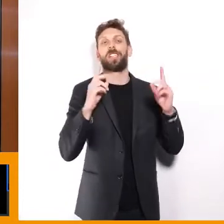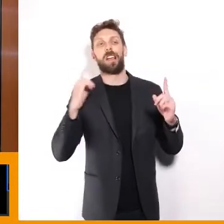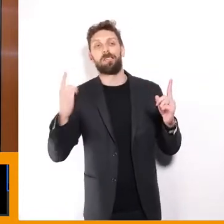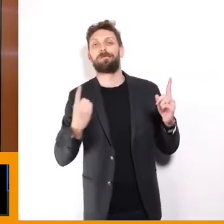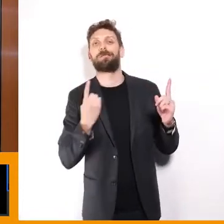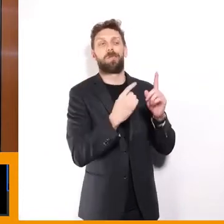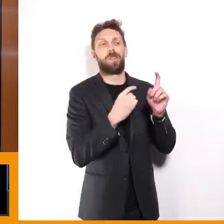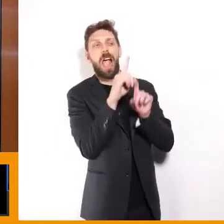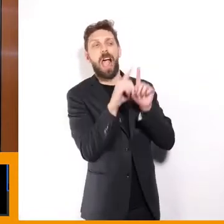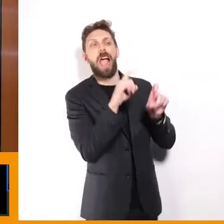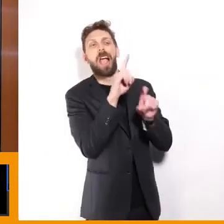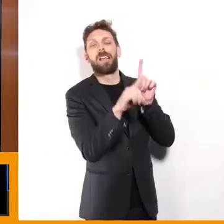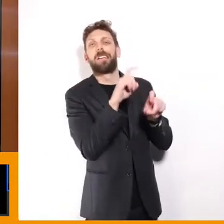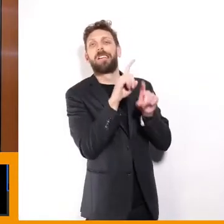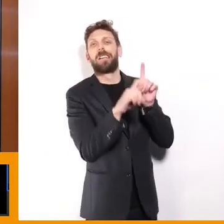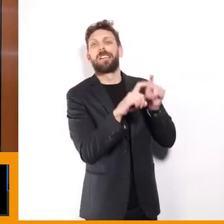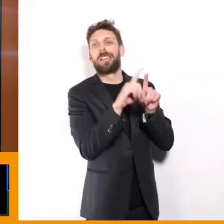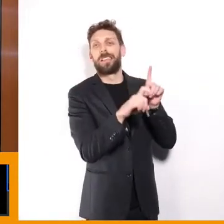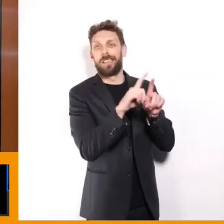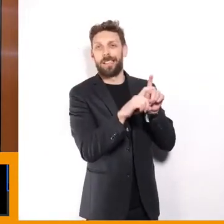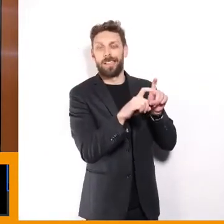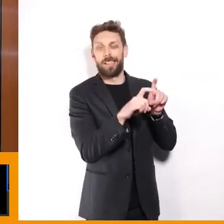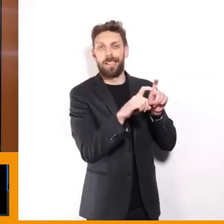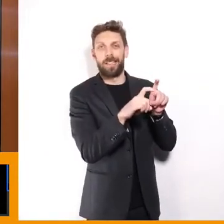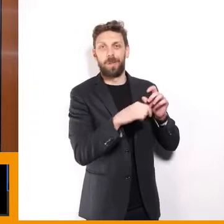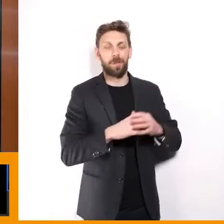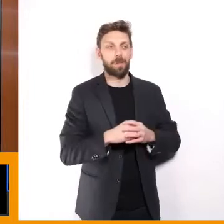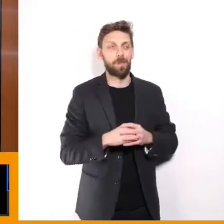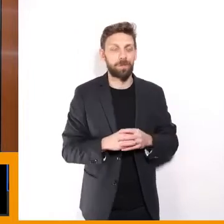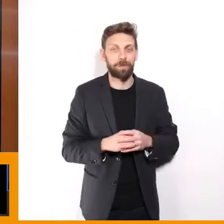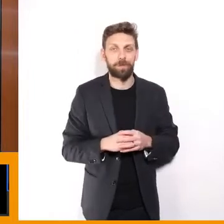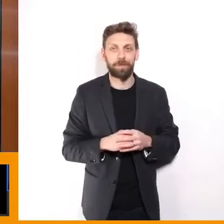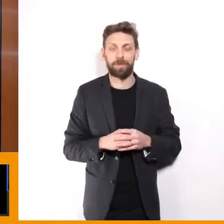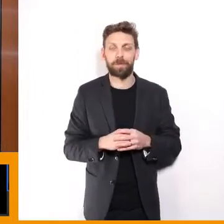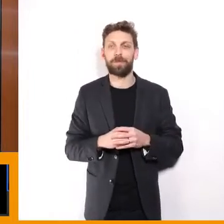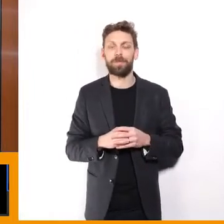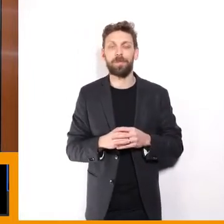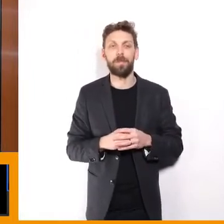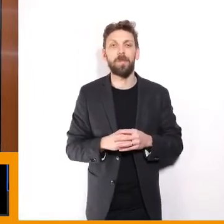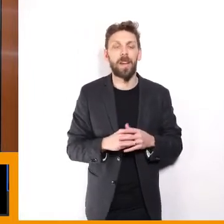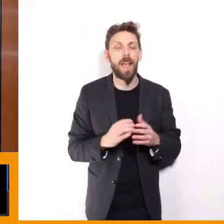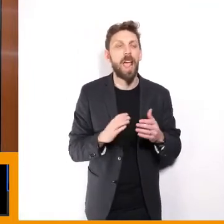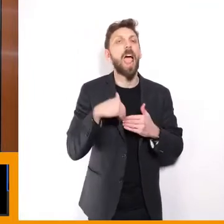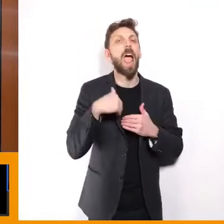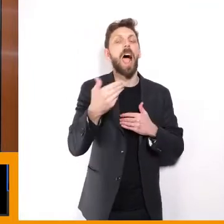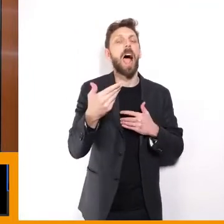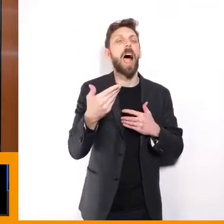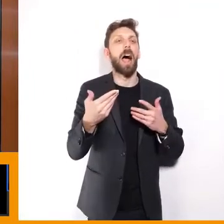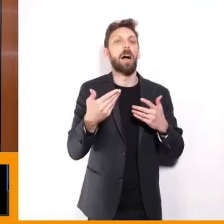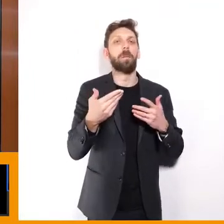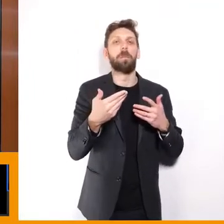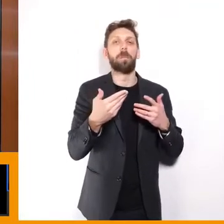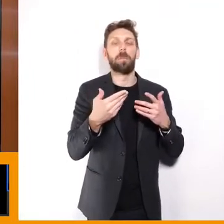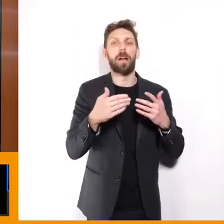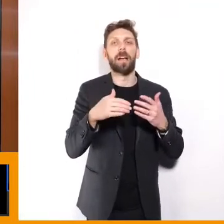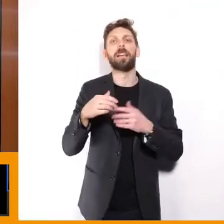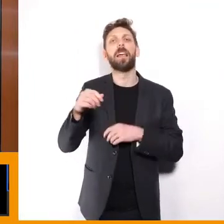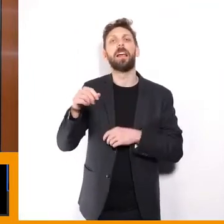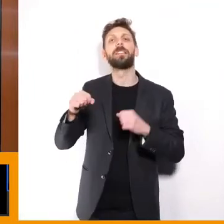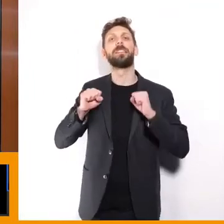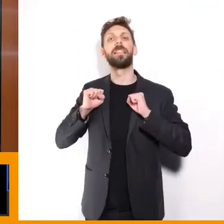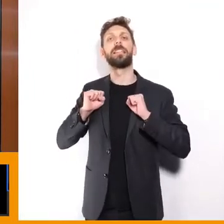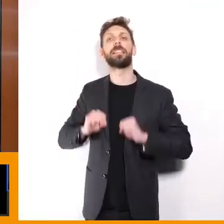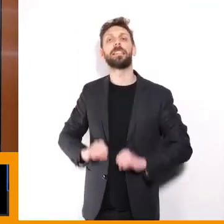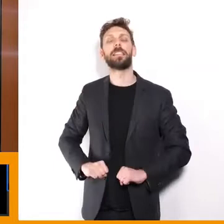nombre de questions et nous poursuivrons après les échanges avec Philippe Mouillet, sénateur